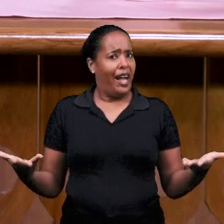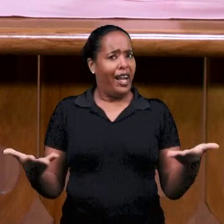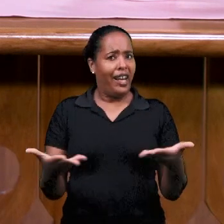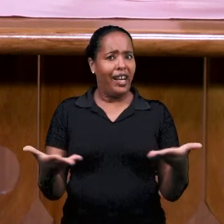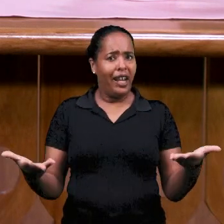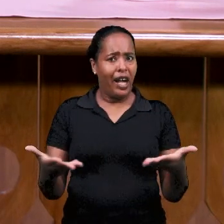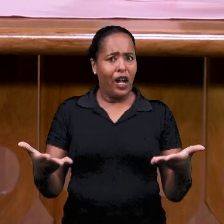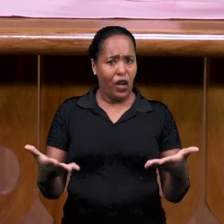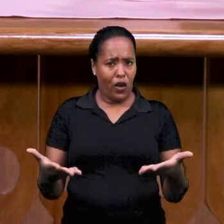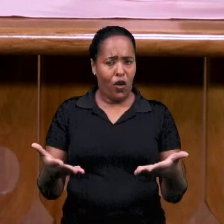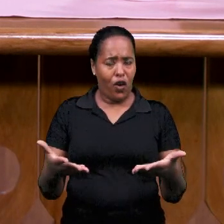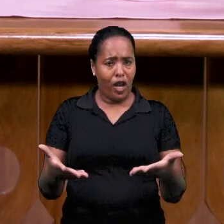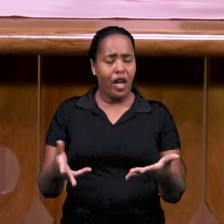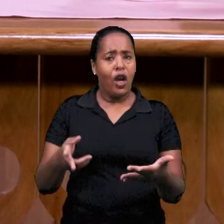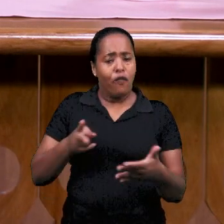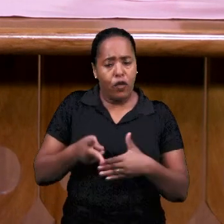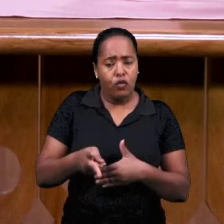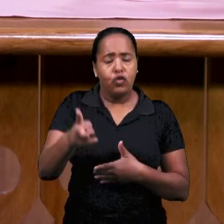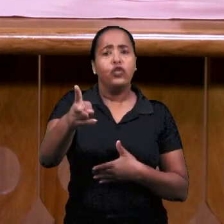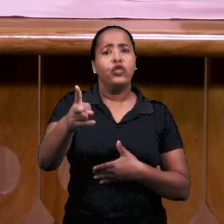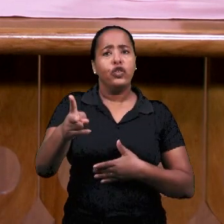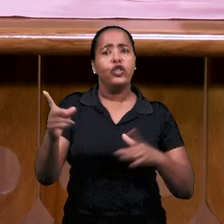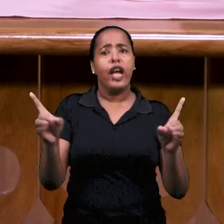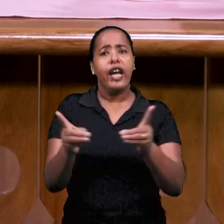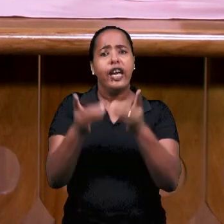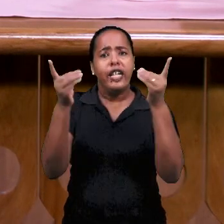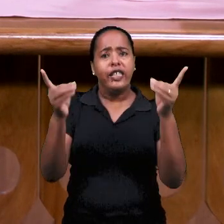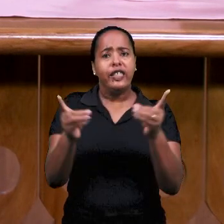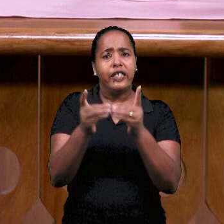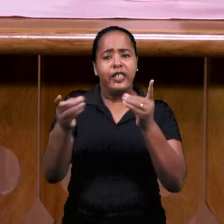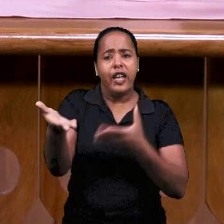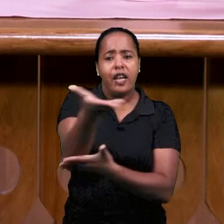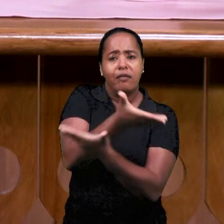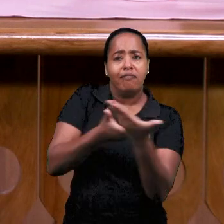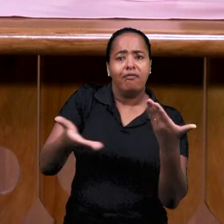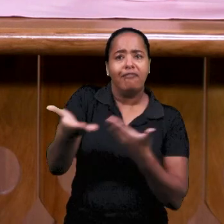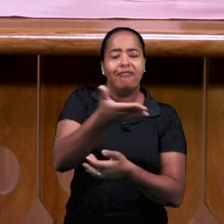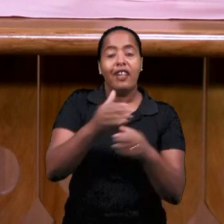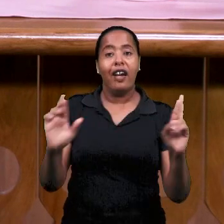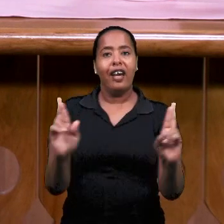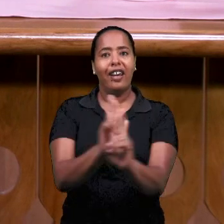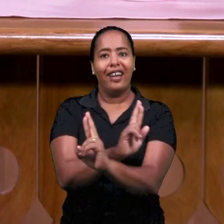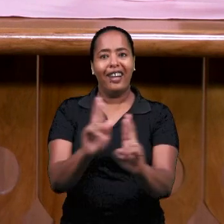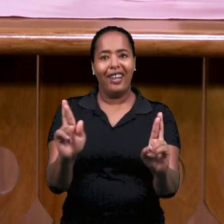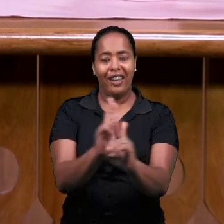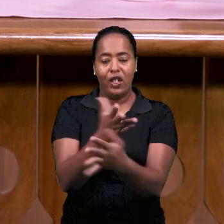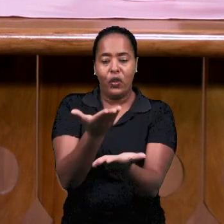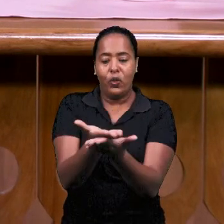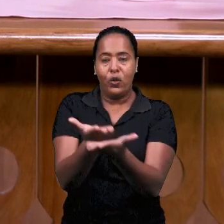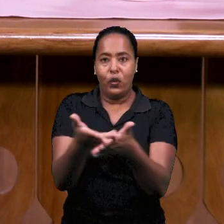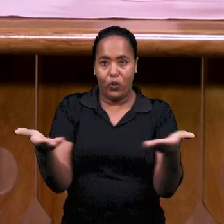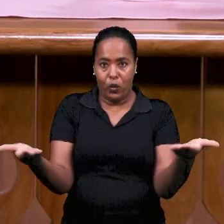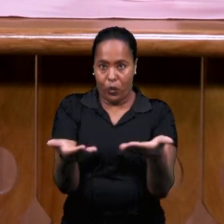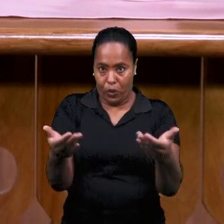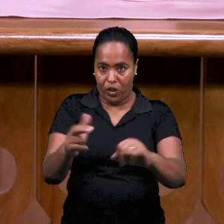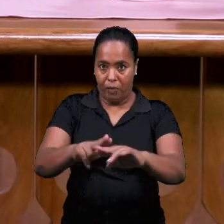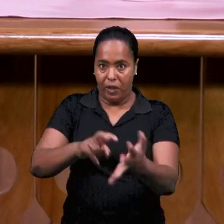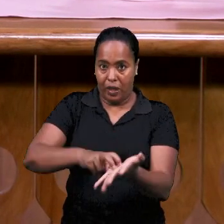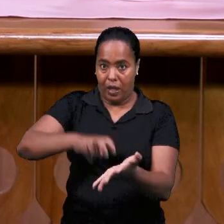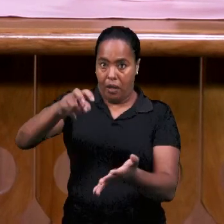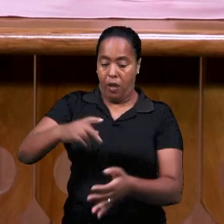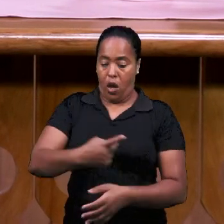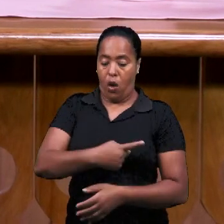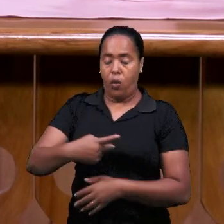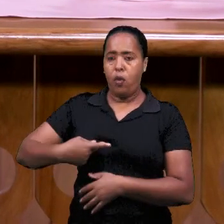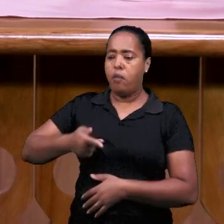Nous allons adopter la même dynamique d'interaction liée à ce sujet ce matin avec